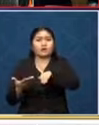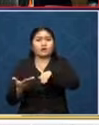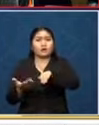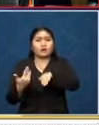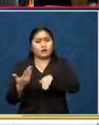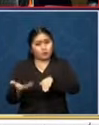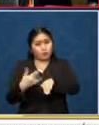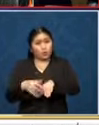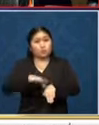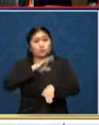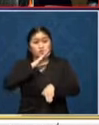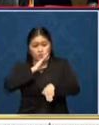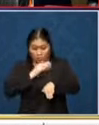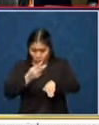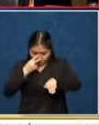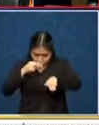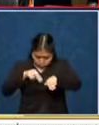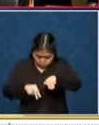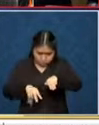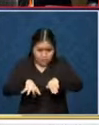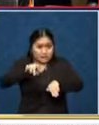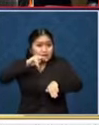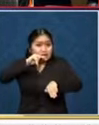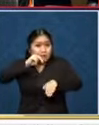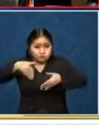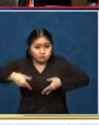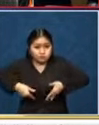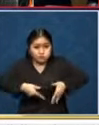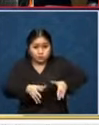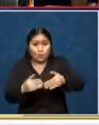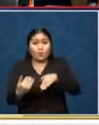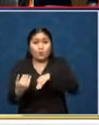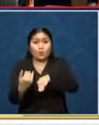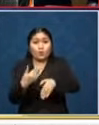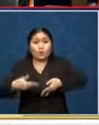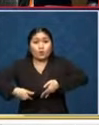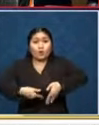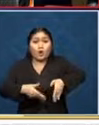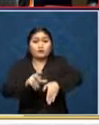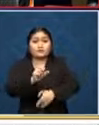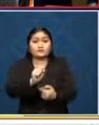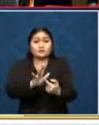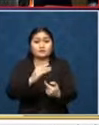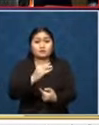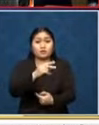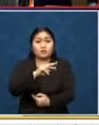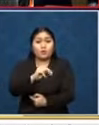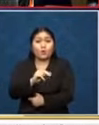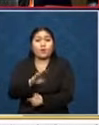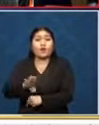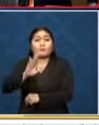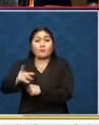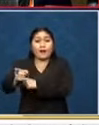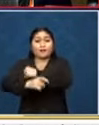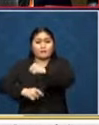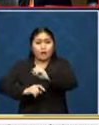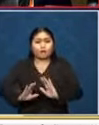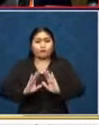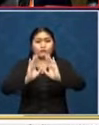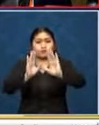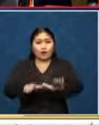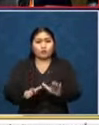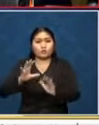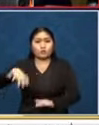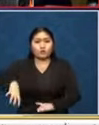กล่าวจะระบายผ่าน 2คลองก็คือคลองสำโรงและคลองบางนาผมฝากท่านประธานผ่านไปยังหน่วยงานที่เกี่ยว